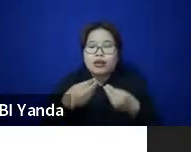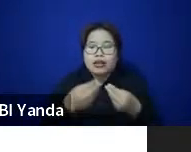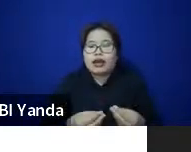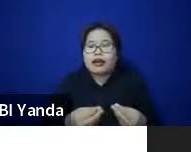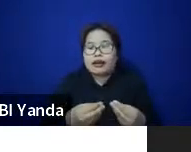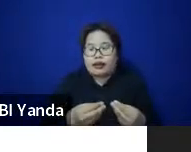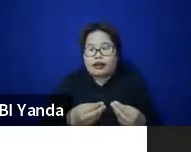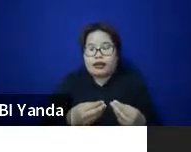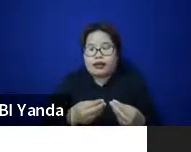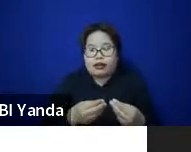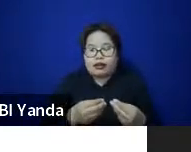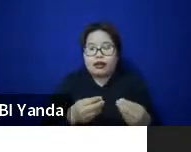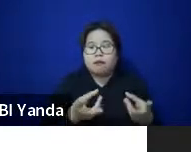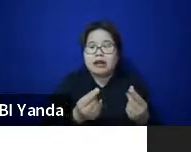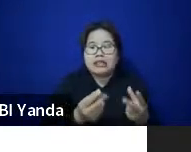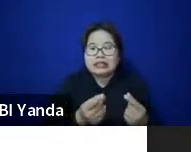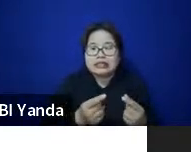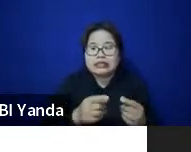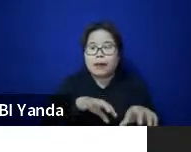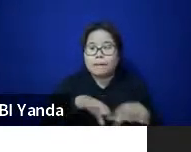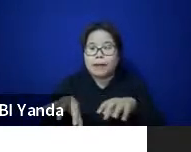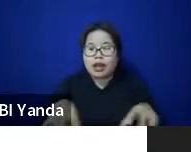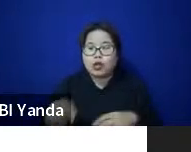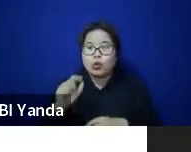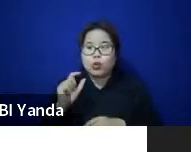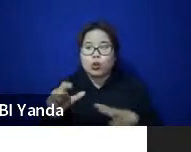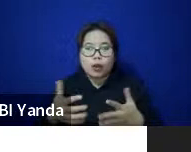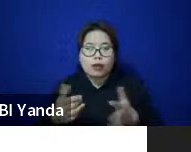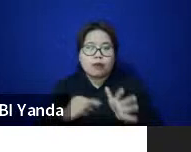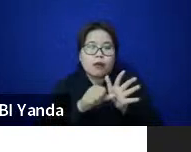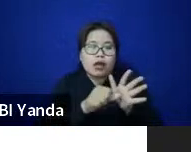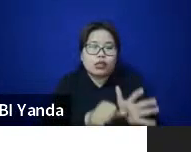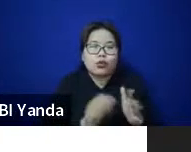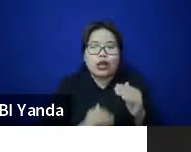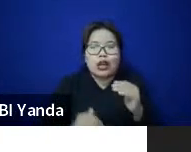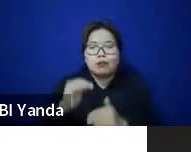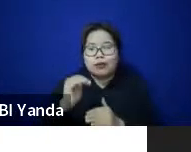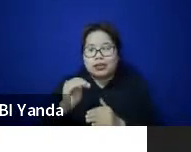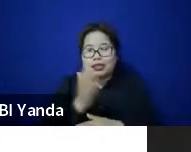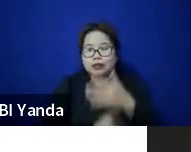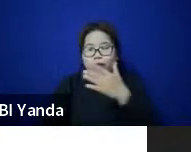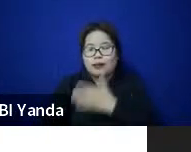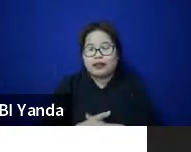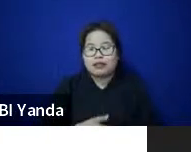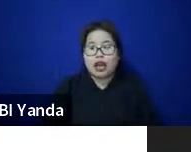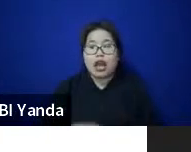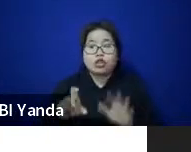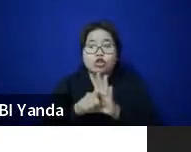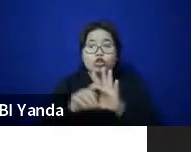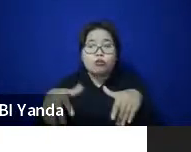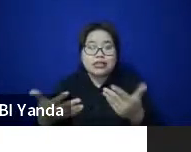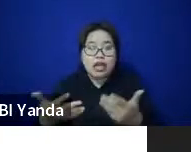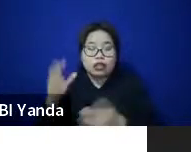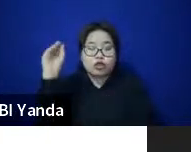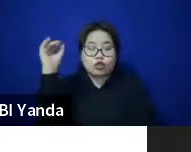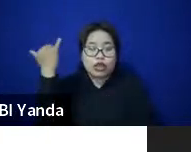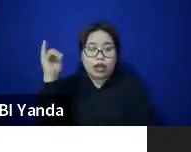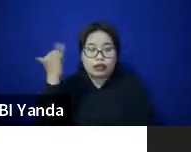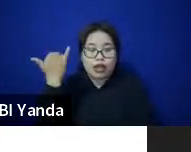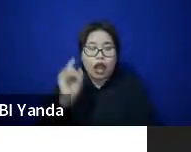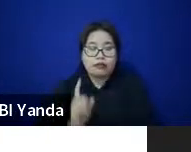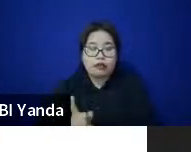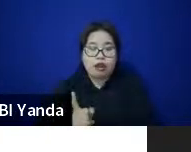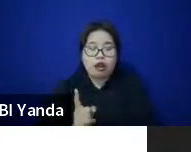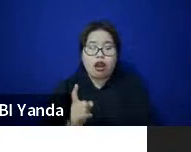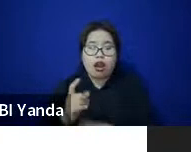earmark budget atau budget tambahan untuk membantu lebih penyandang disabilitas. Misalnya di Yogyakarta itu